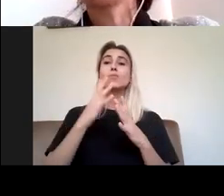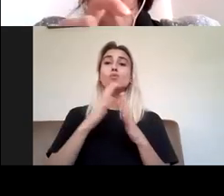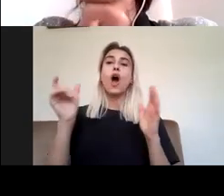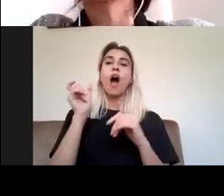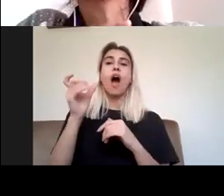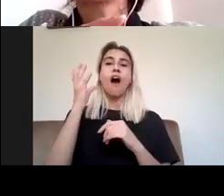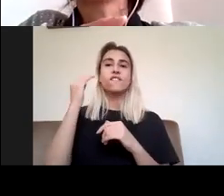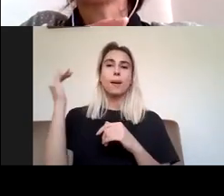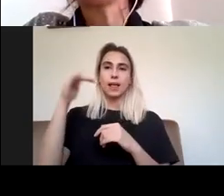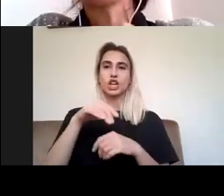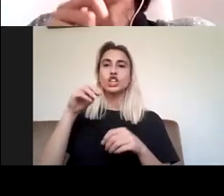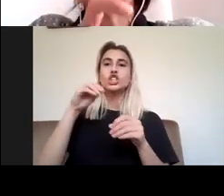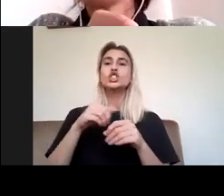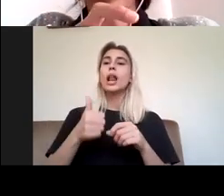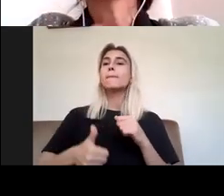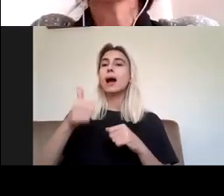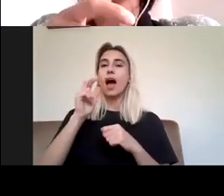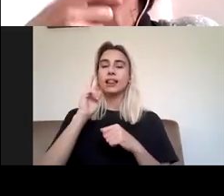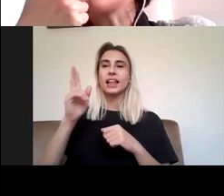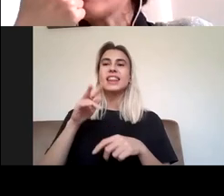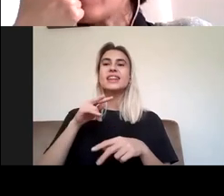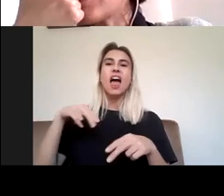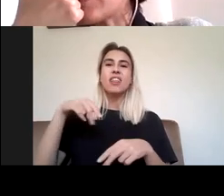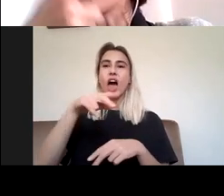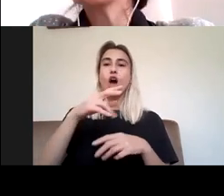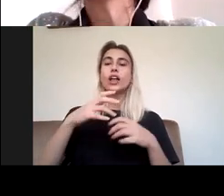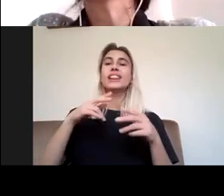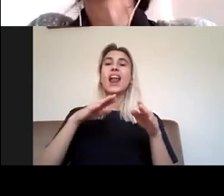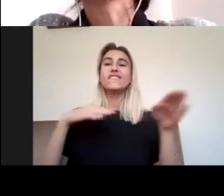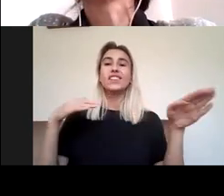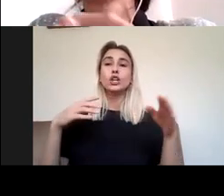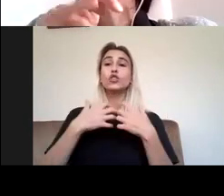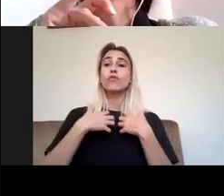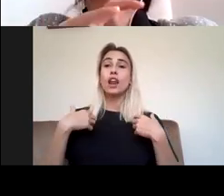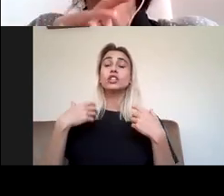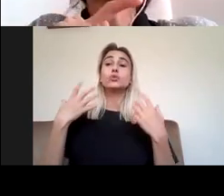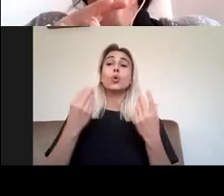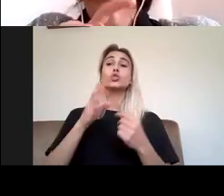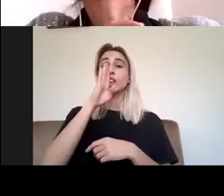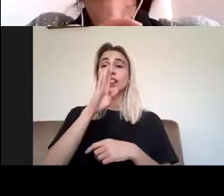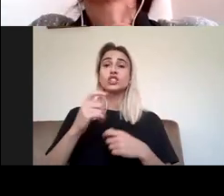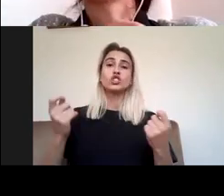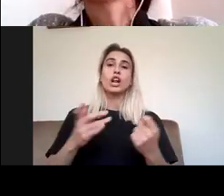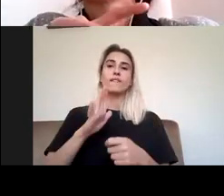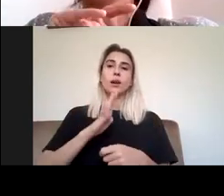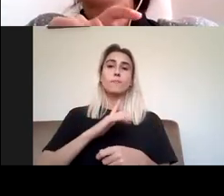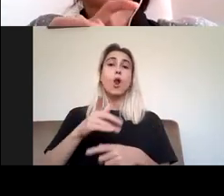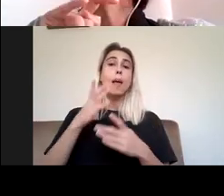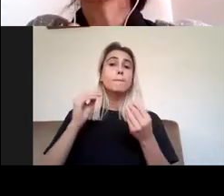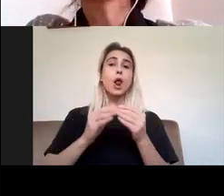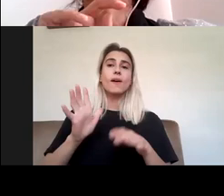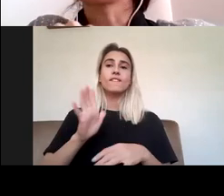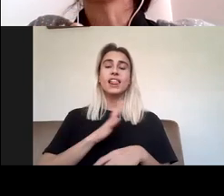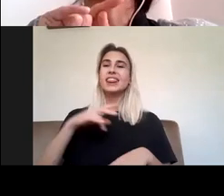geliyor. İçişleri Bakanlığı'nın yaya ve trafik güvenliğine ilişkin çok ciddi çalışmaları var. Çünkü şöyle bir problemimiz var. Yaya